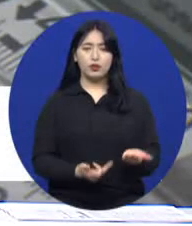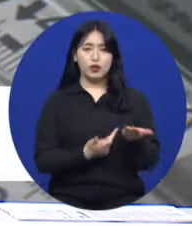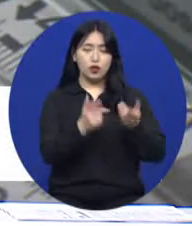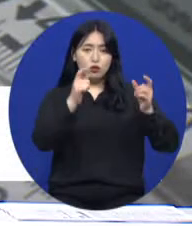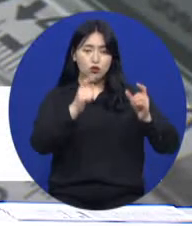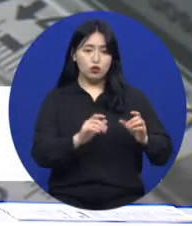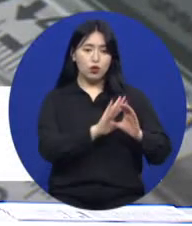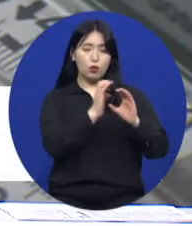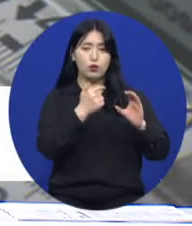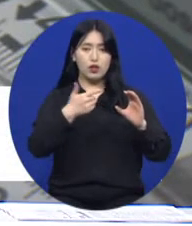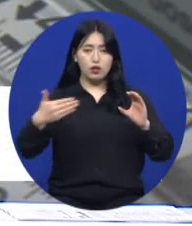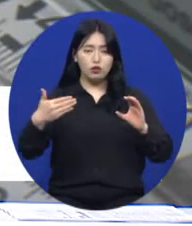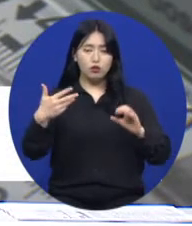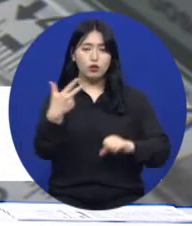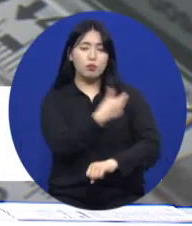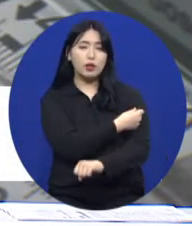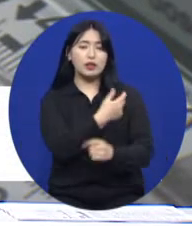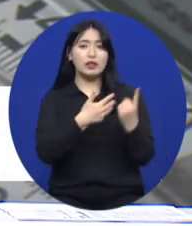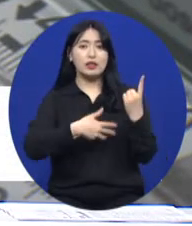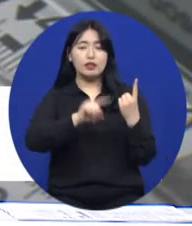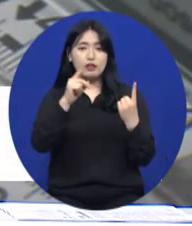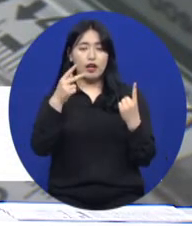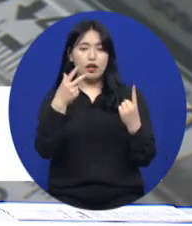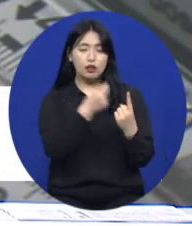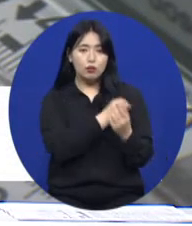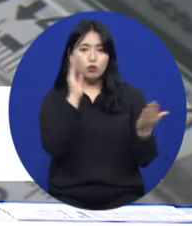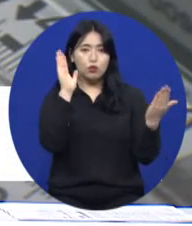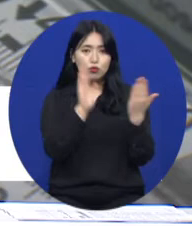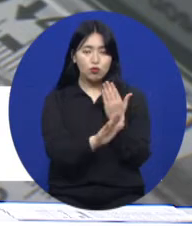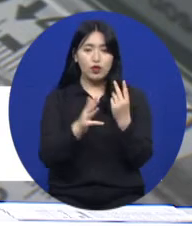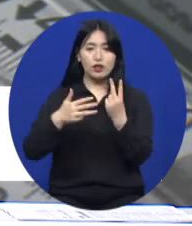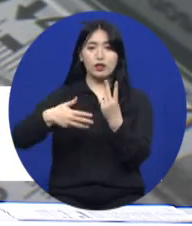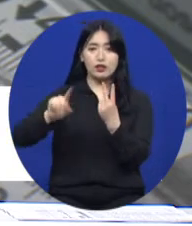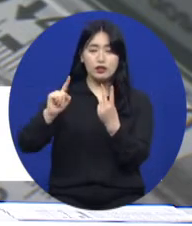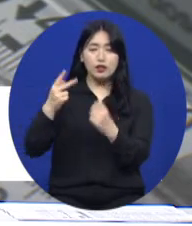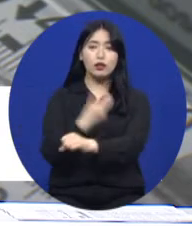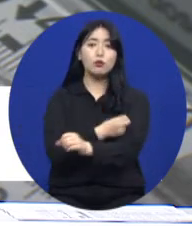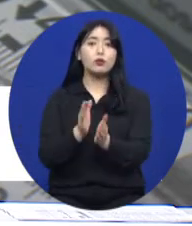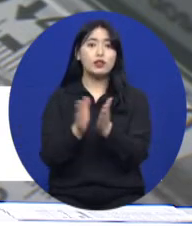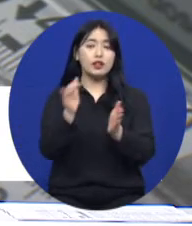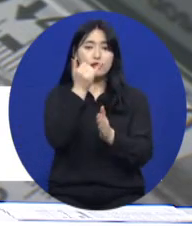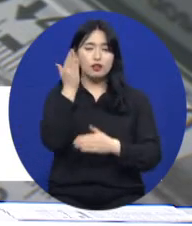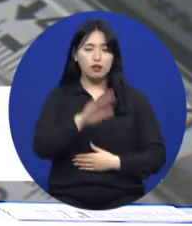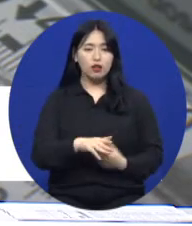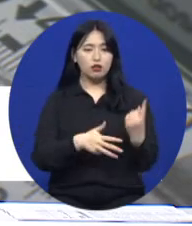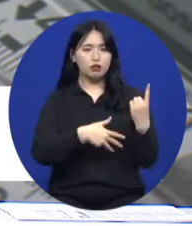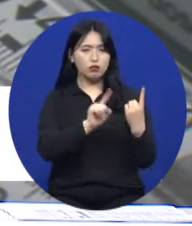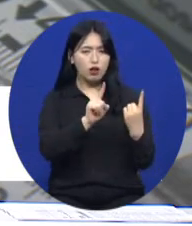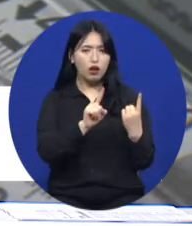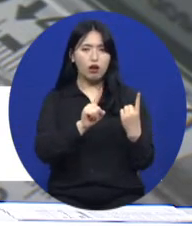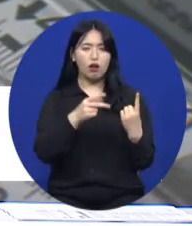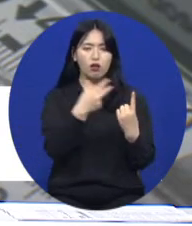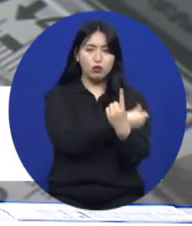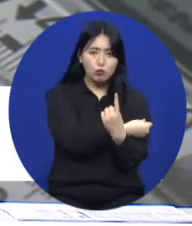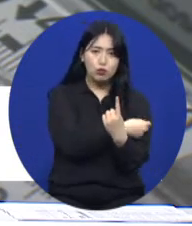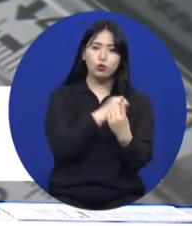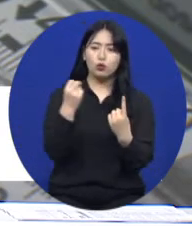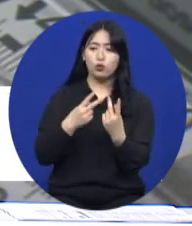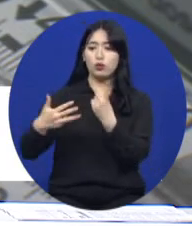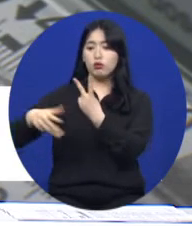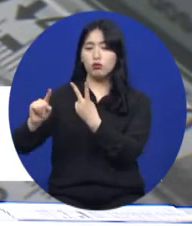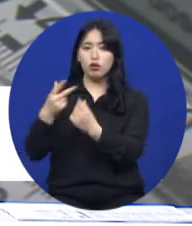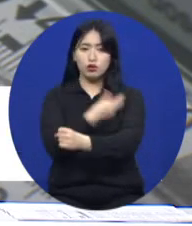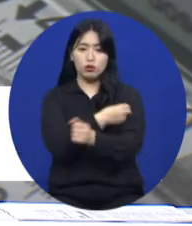제주 지역에서도 코로나19 백신 1차 접종에 이어 2차 접종도 시작됐는데요. 1차 접종과 2차 접종